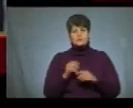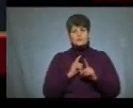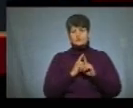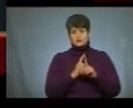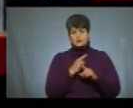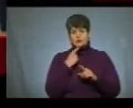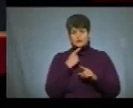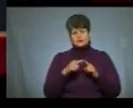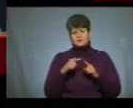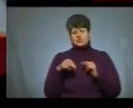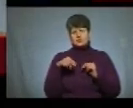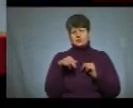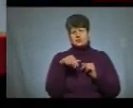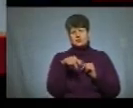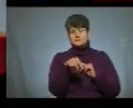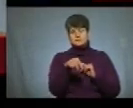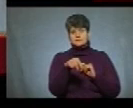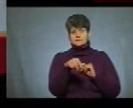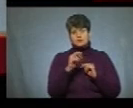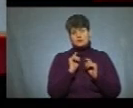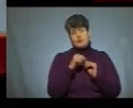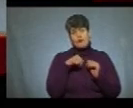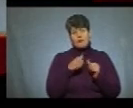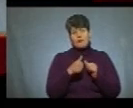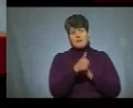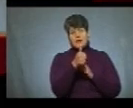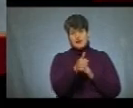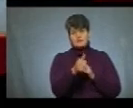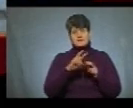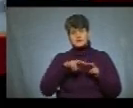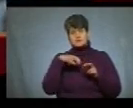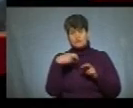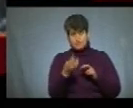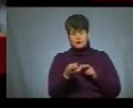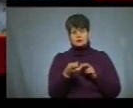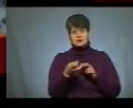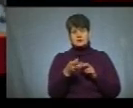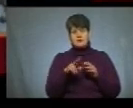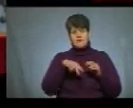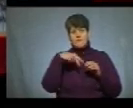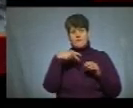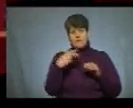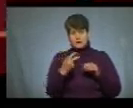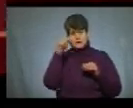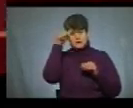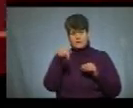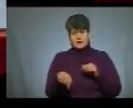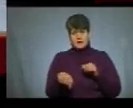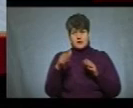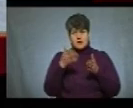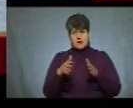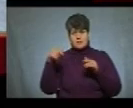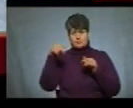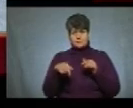йду простить швидше йти. І пішов вперед. Він зашпортується, обертаюся, бачу, як він падає спиною в ту яму.